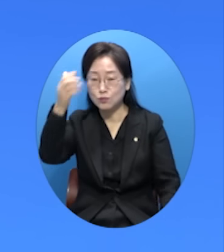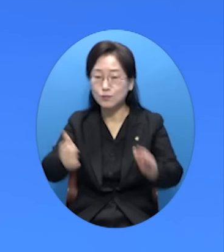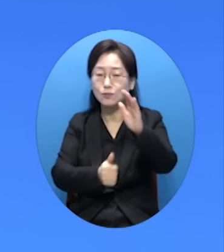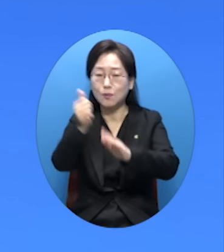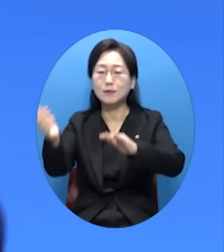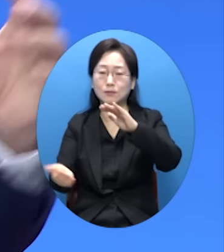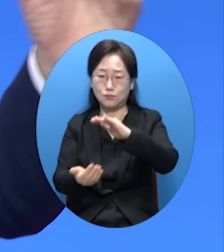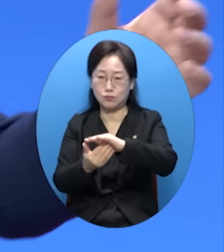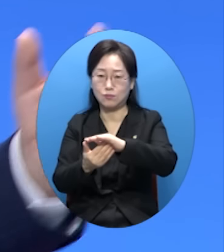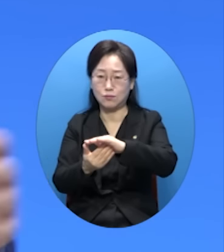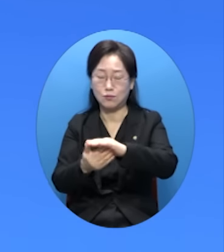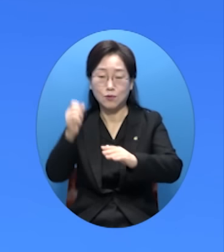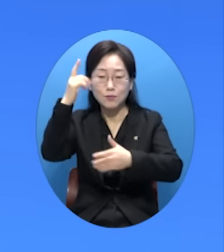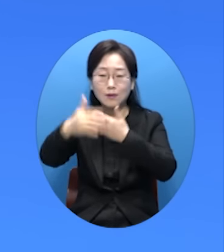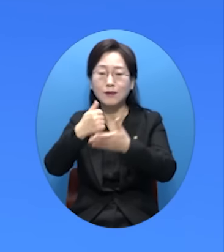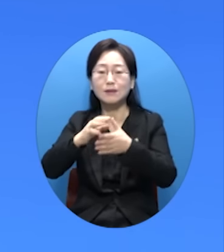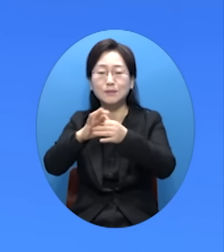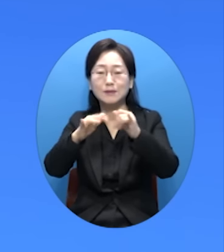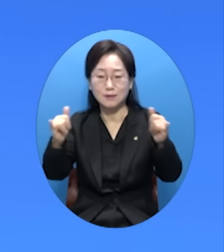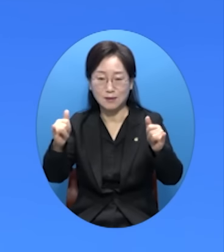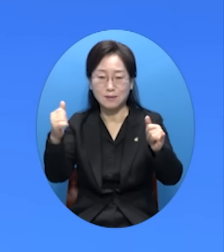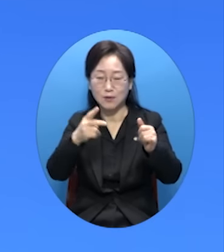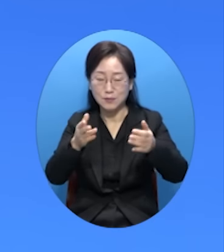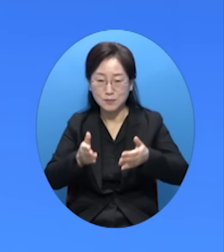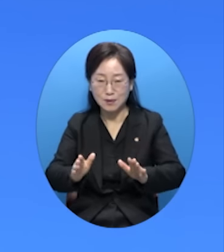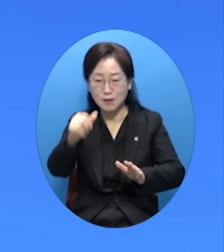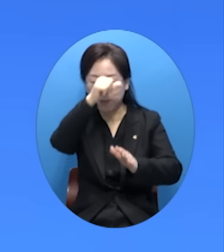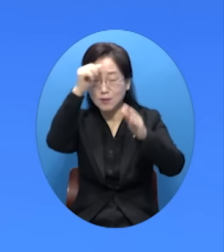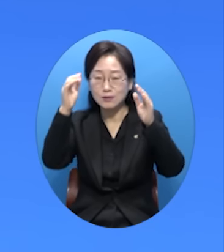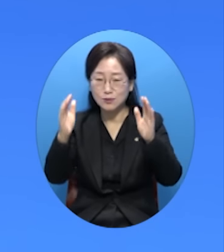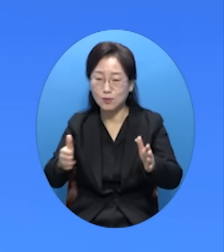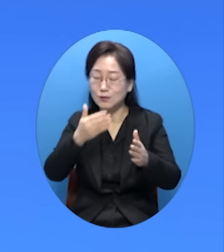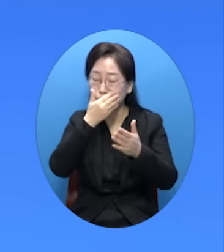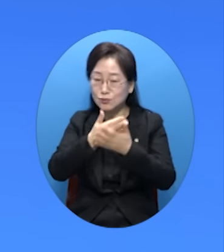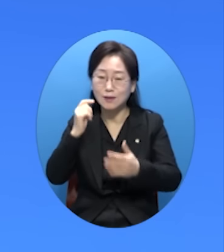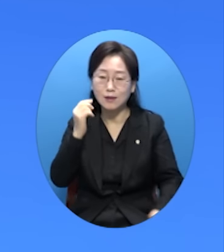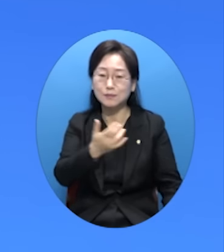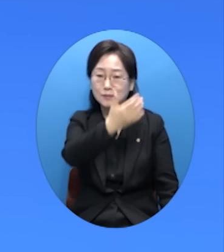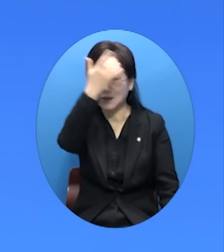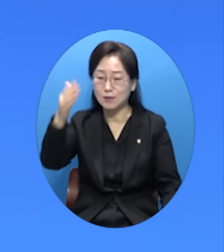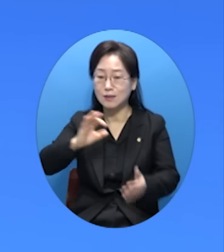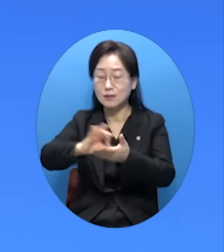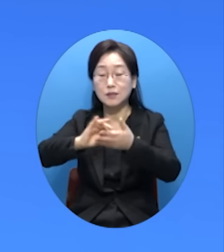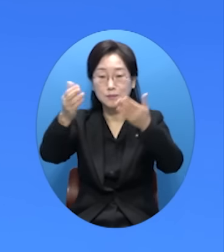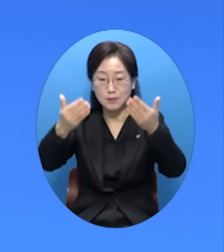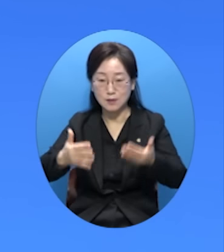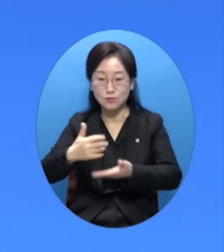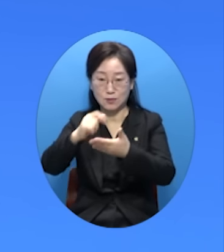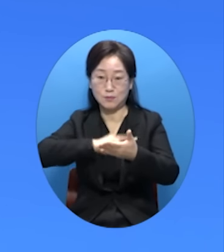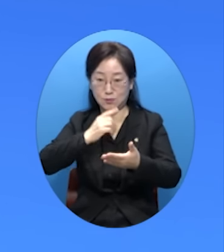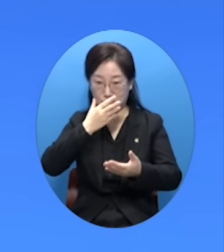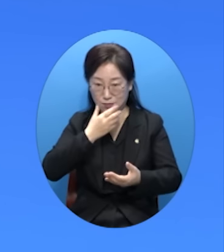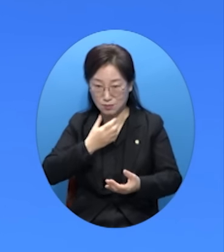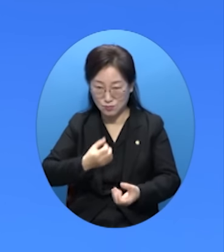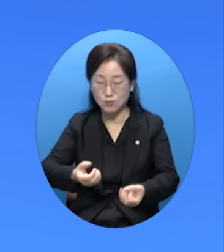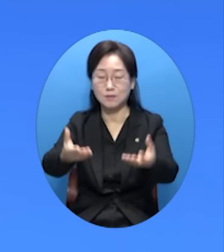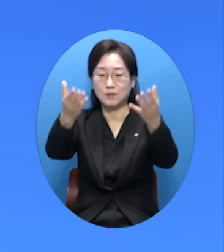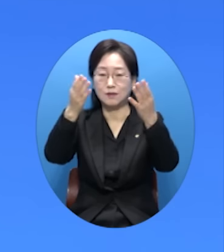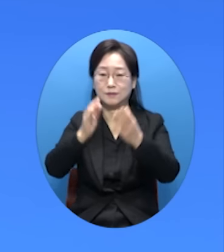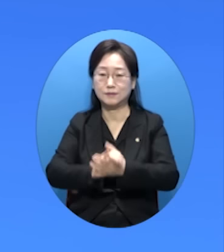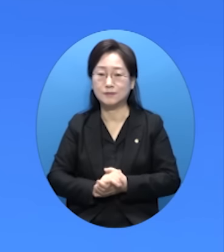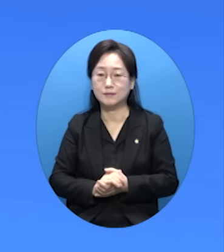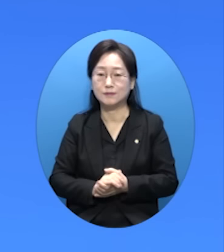이루고 위대한 하나님의 삶으로 거듭나 한평생 귀하게 아름답게 쓰임받게 되기를 주님의 이름으로